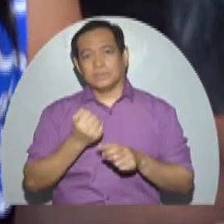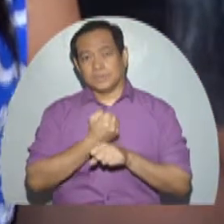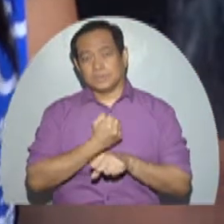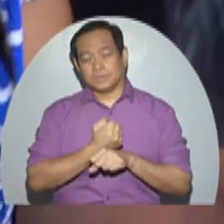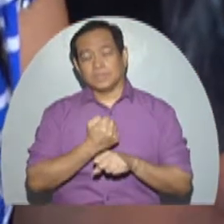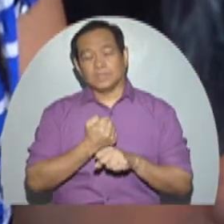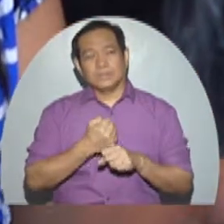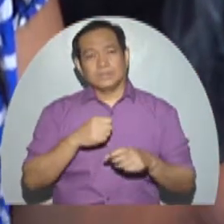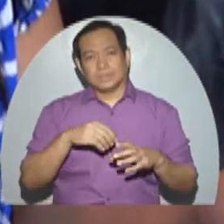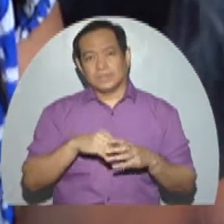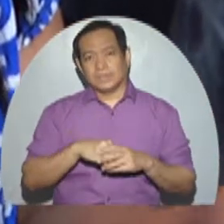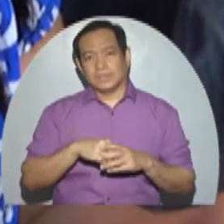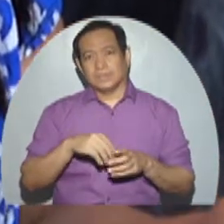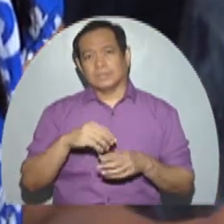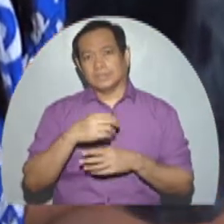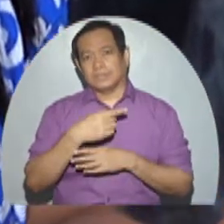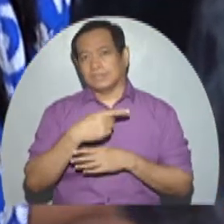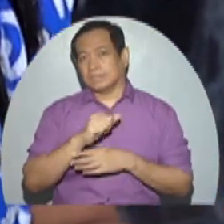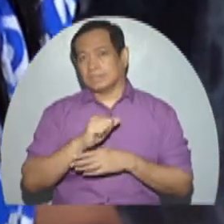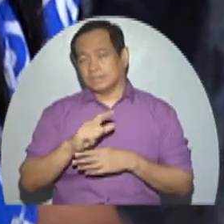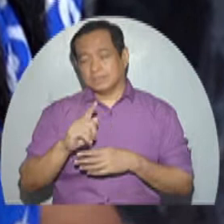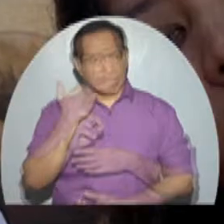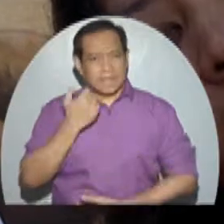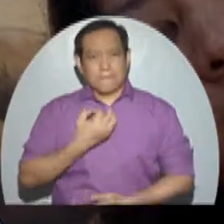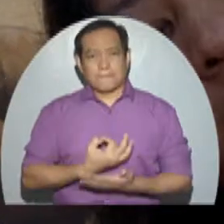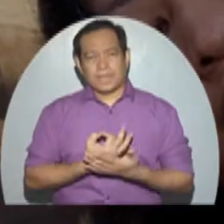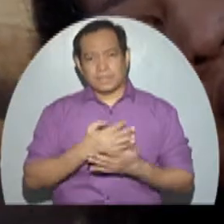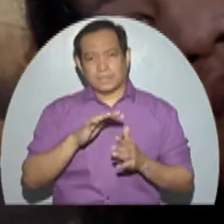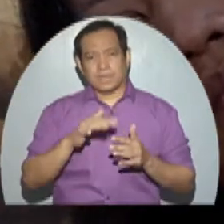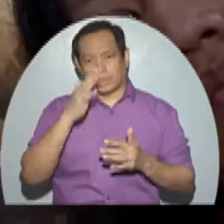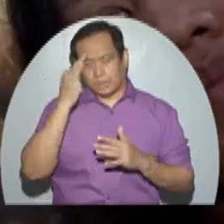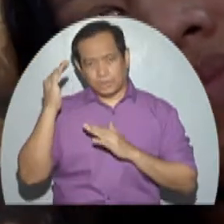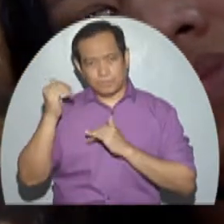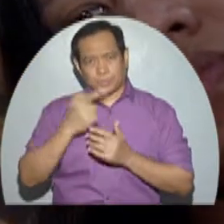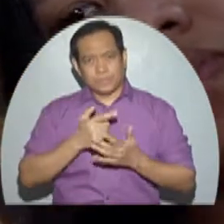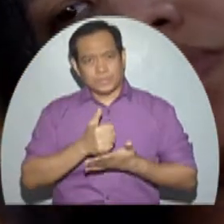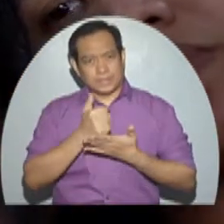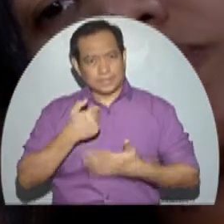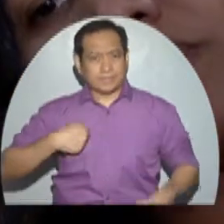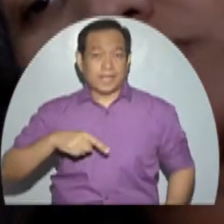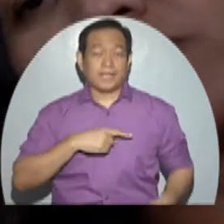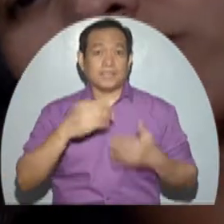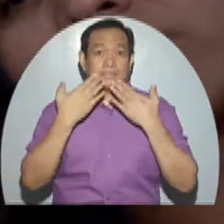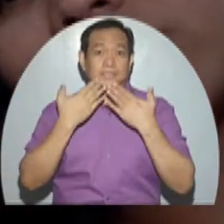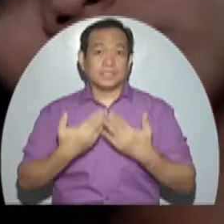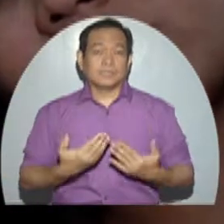sa may papaitan niya para po guminhawa na po yung pakaramdam niya. Sana po matulungan niyo po kami. Salamat